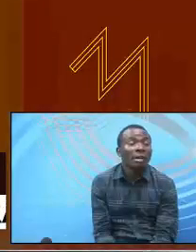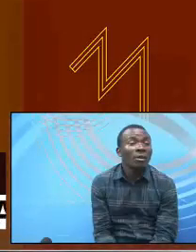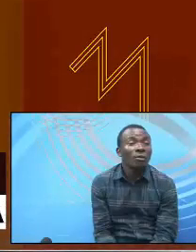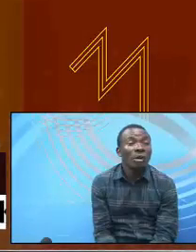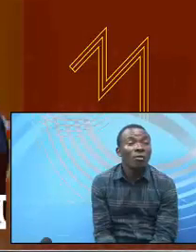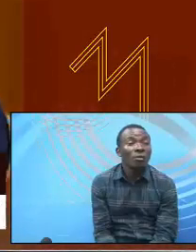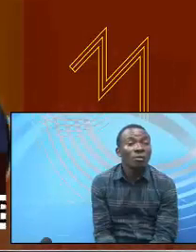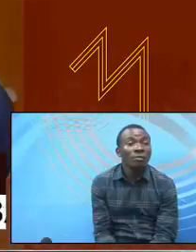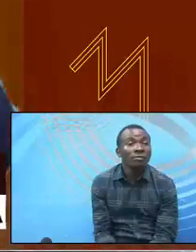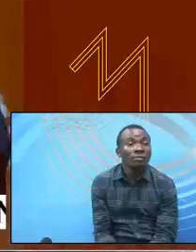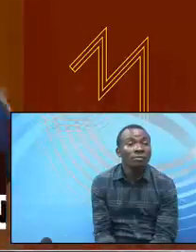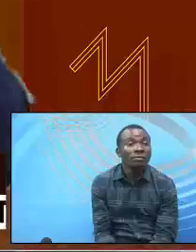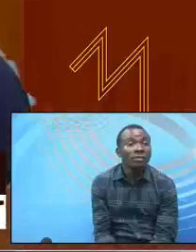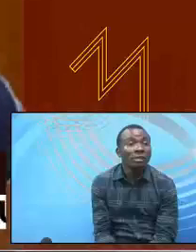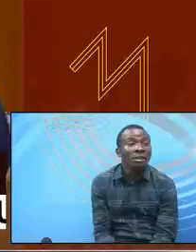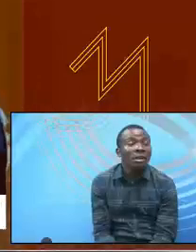ko hakorwa uburyo